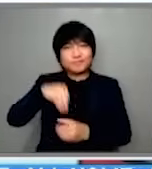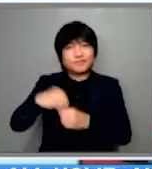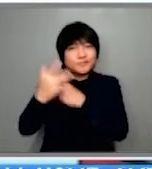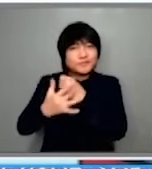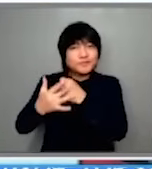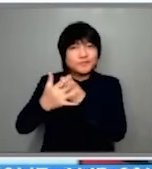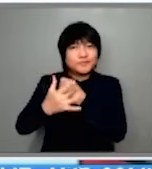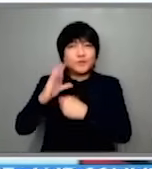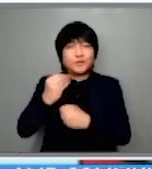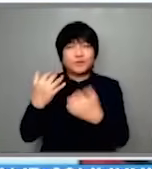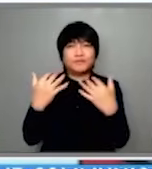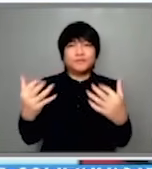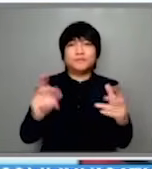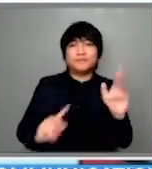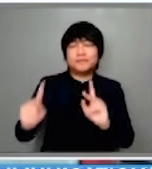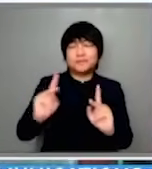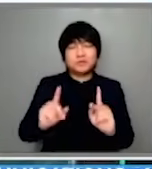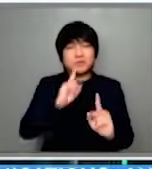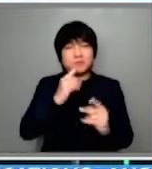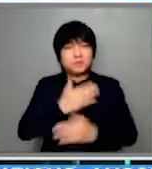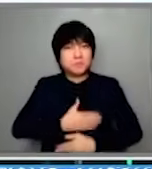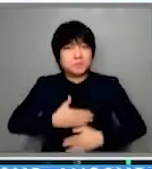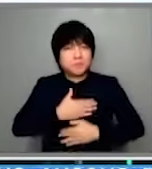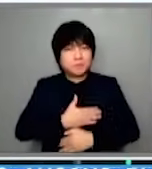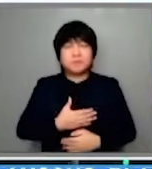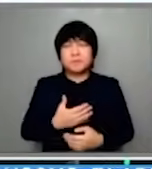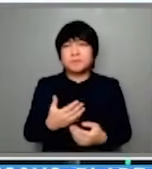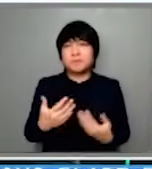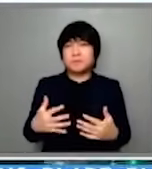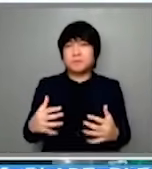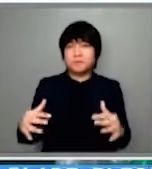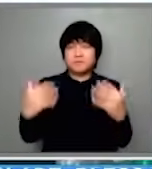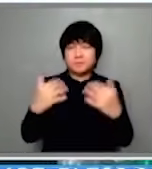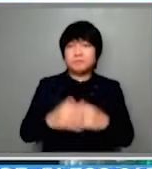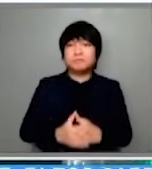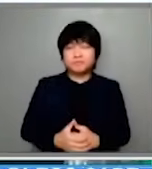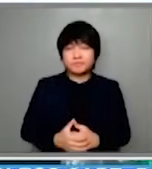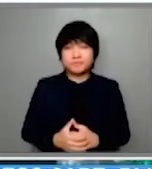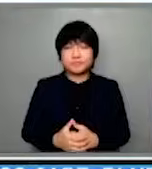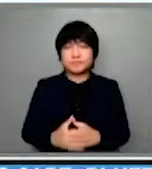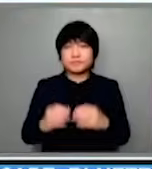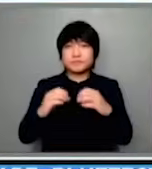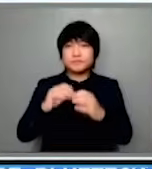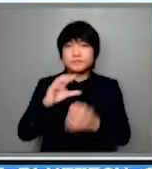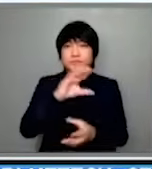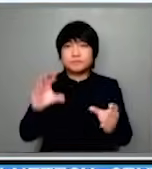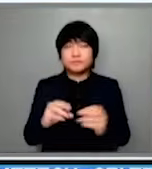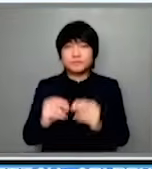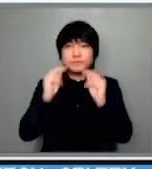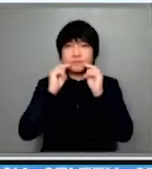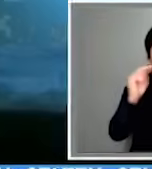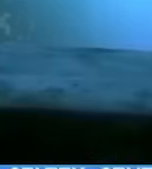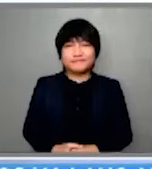and appreciate over time. Mariz Umali, nagbabalita para sa GMA Integrated News.